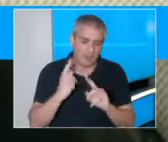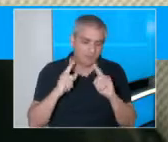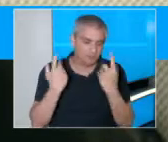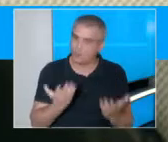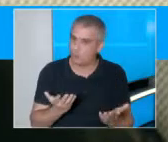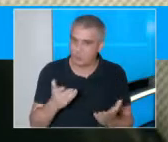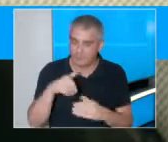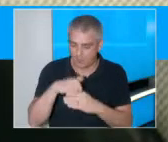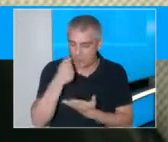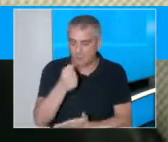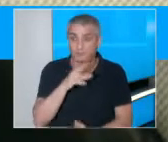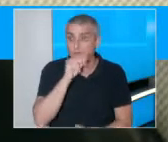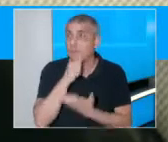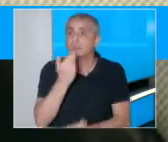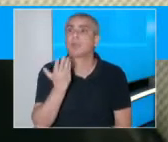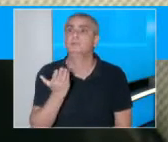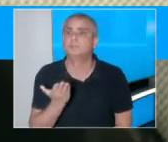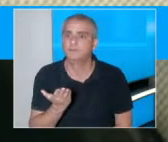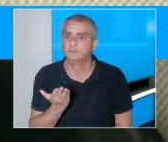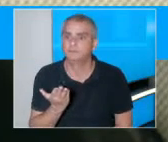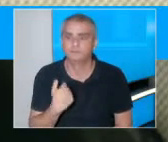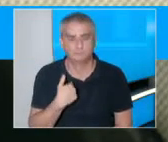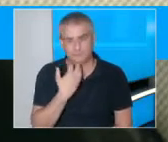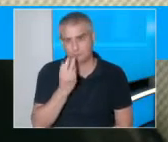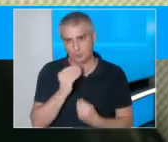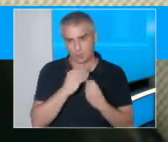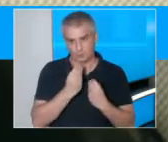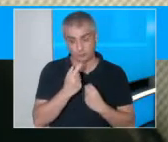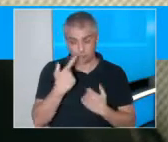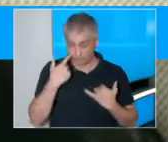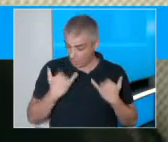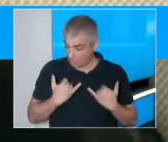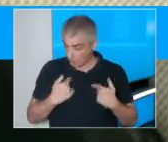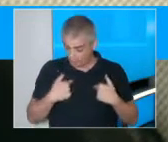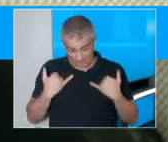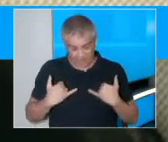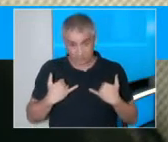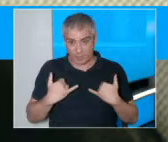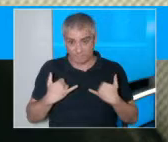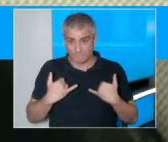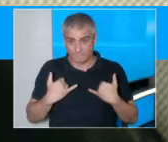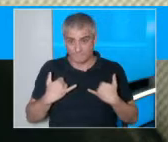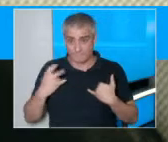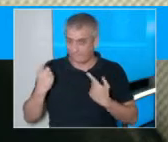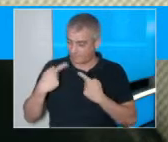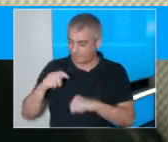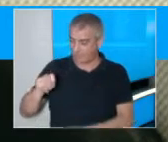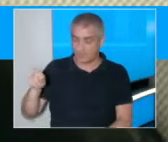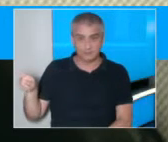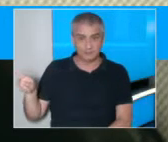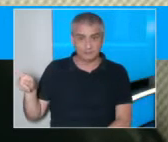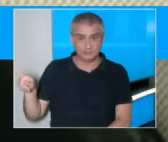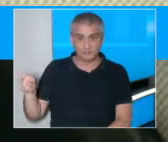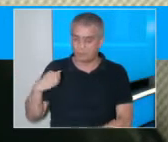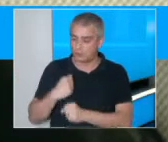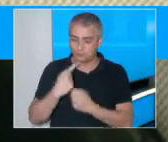למה שקורה בתקציב. דיברנו על התקציב. אז אני אסביר לך עוד דבר. תראה עכשיו, אני ברגעים אלה יורד עכשיו מוועדת הכנסת,